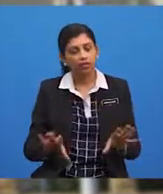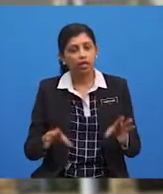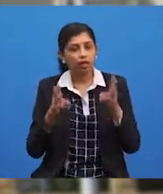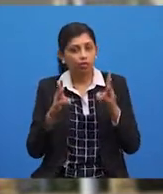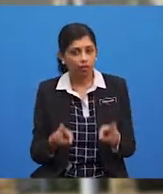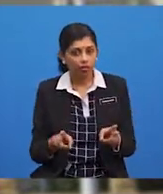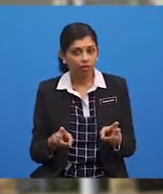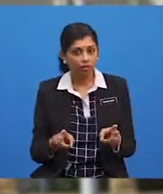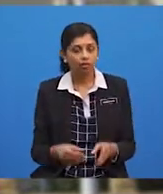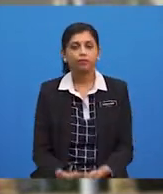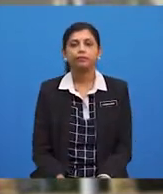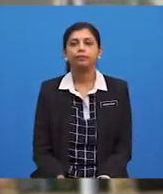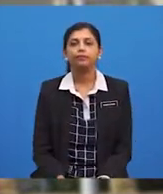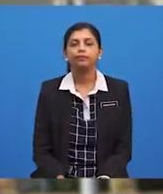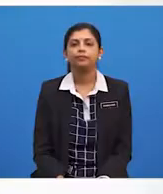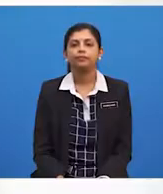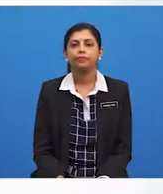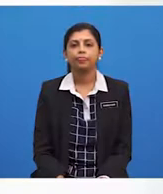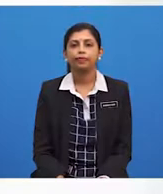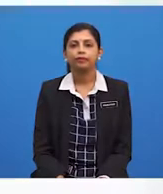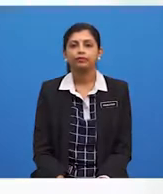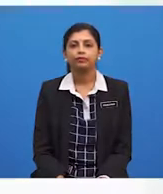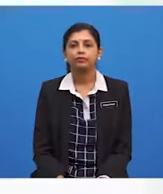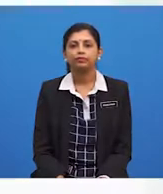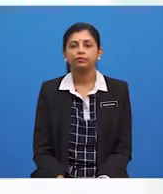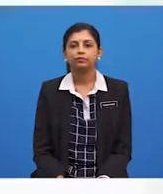taraf kewarganegaraannya.